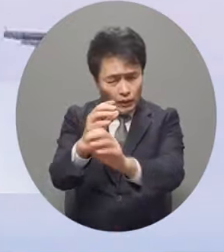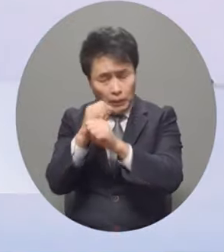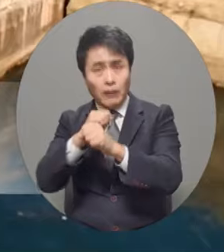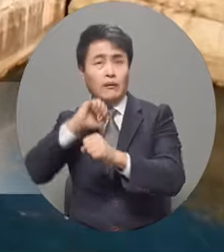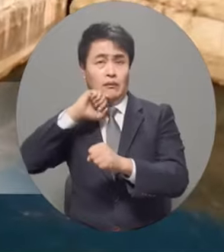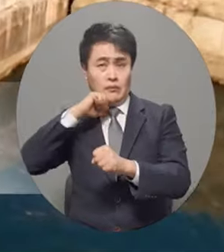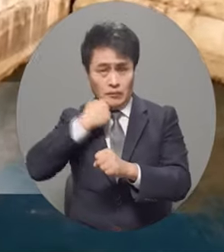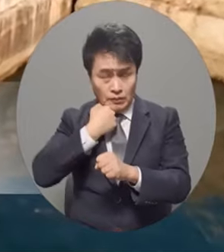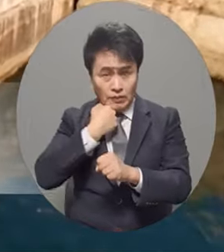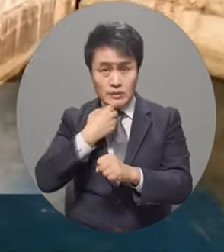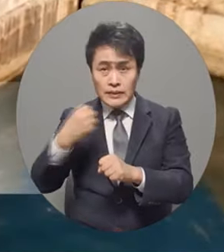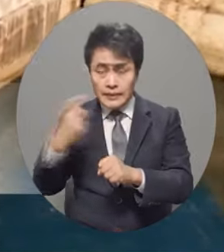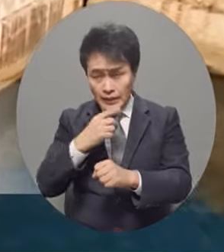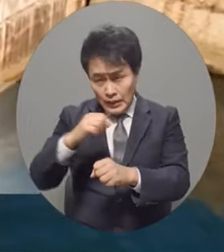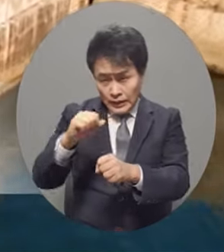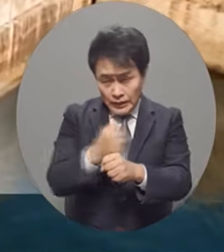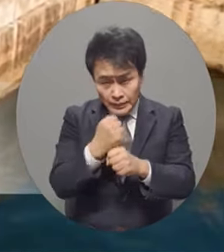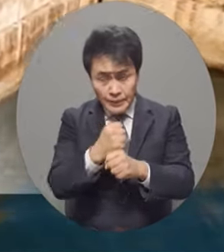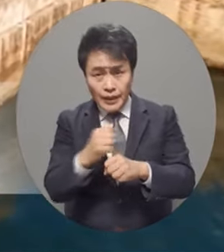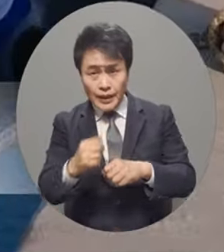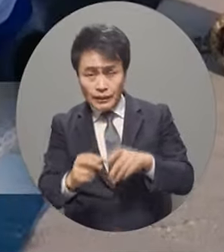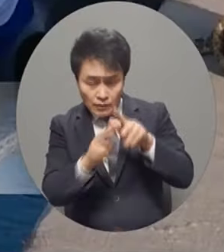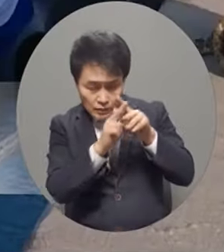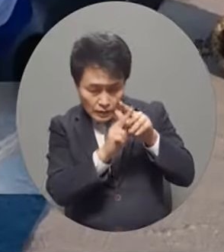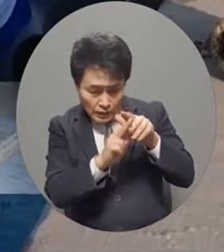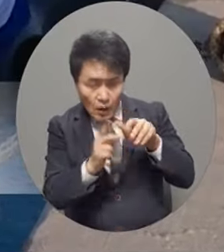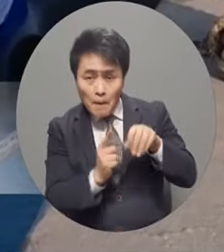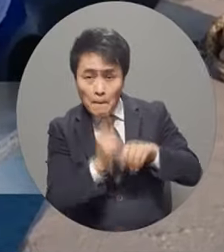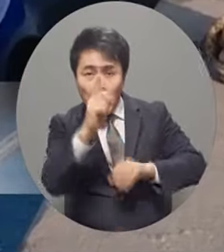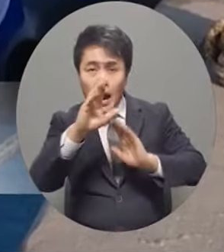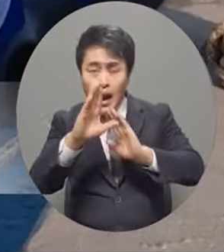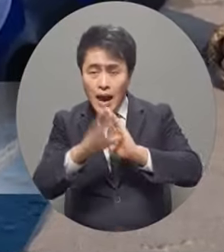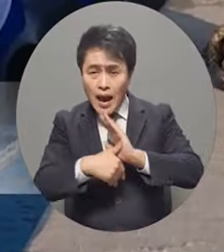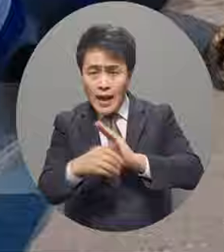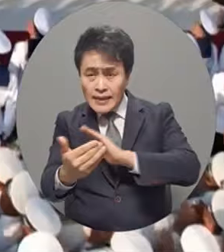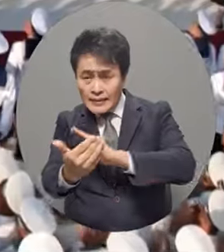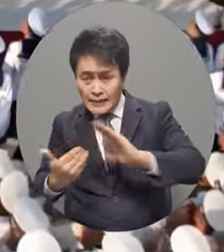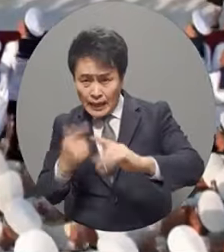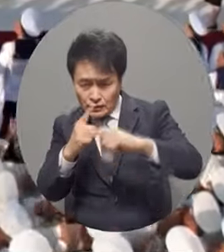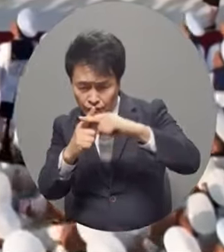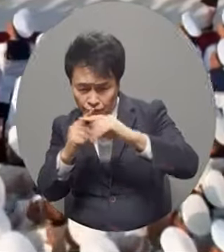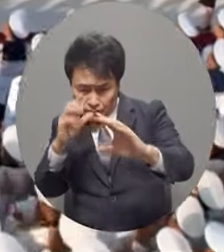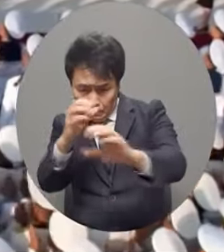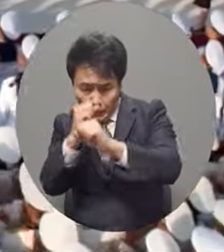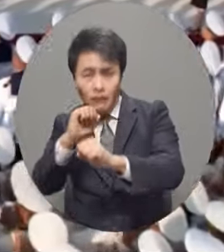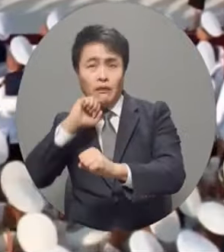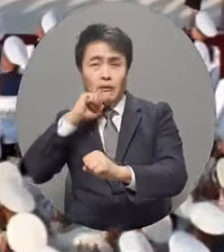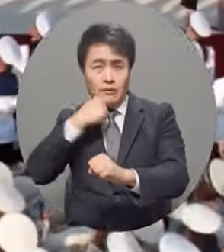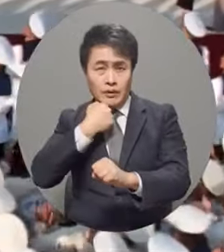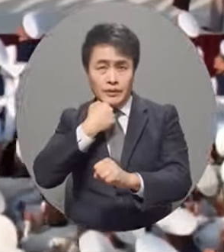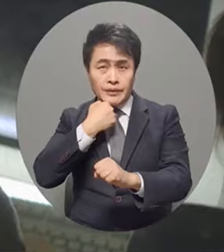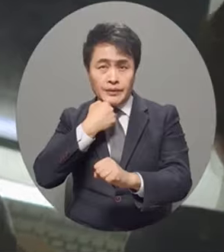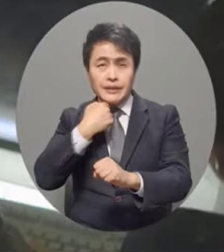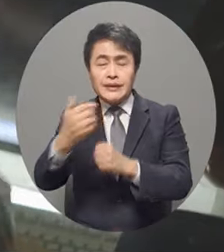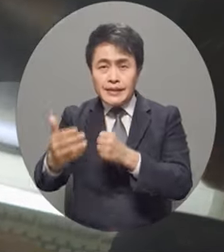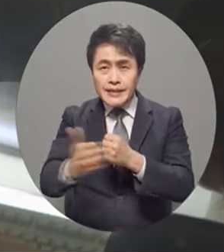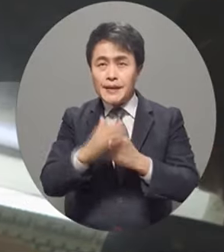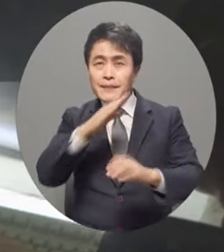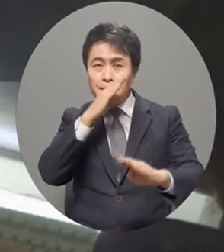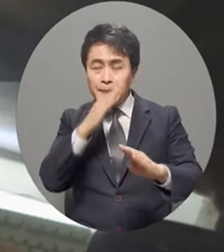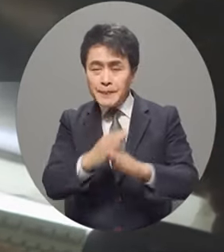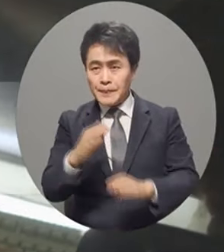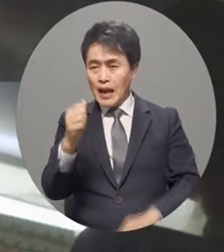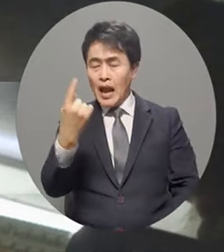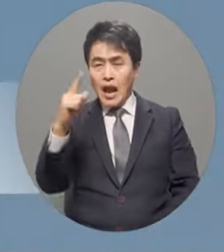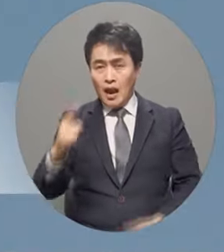않습니다. 은밀하게 기동하는 잠수함에서 발사될 경우 사전 탐지는 더욱 어려워집니다. 이 때문에 북한의